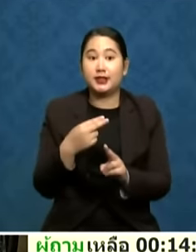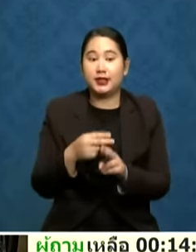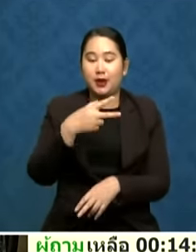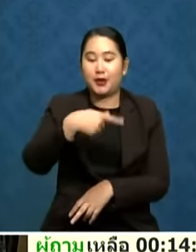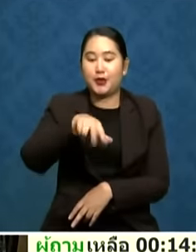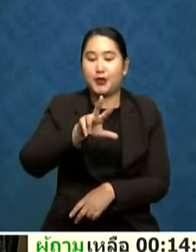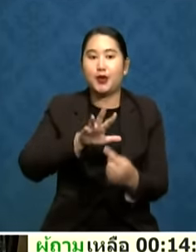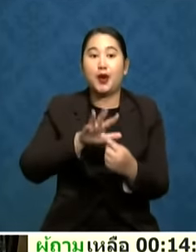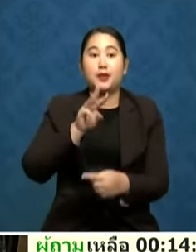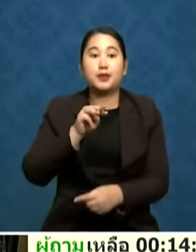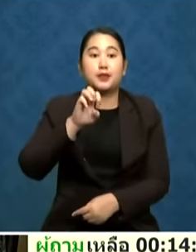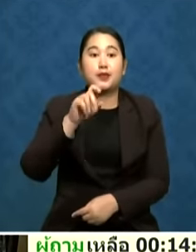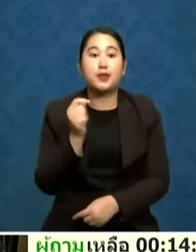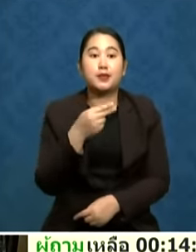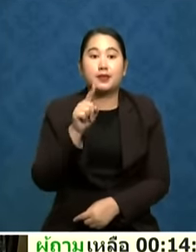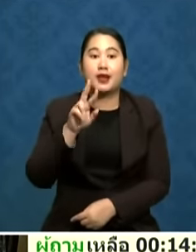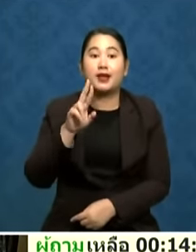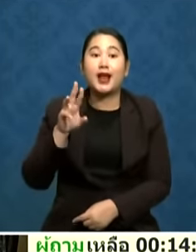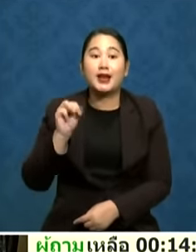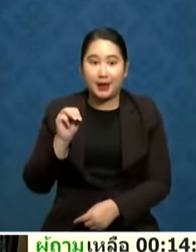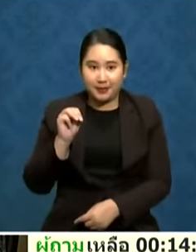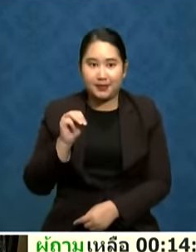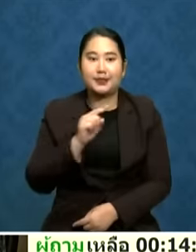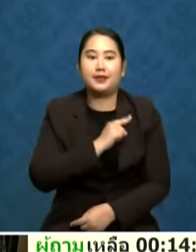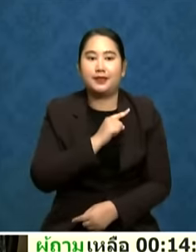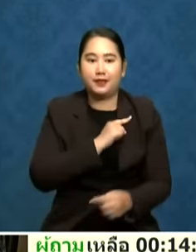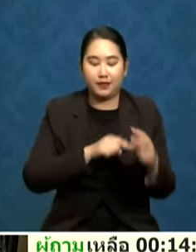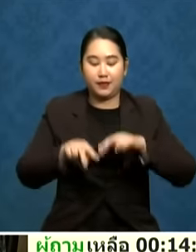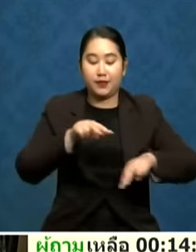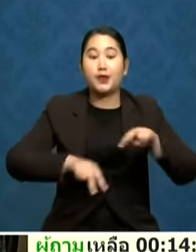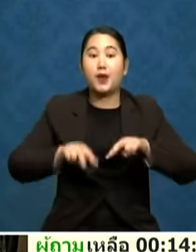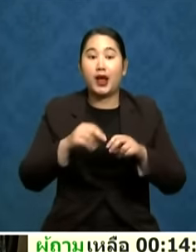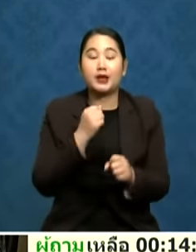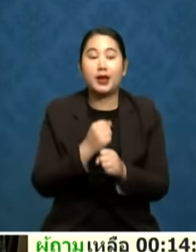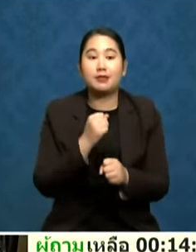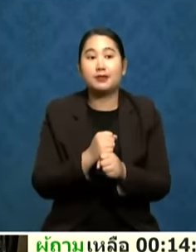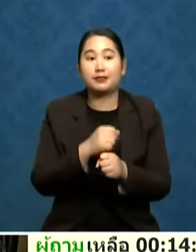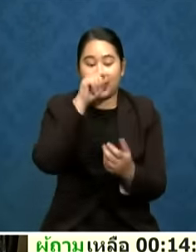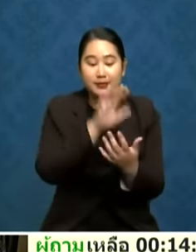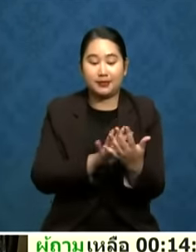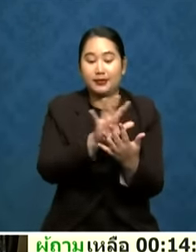มเวชยะชัยในฐานะที่ท่านกำกับดูแล งานความมนคง